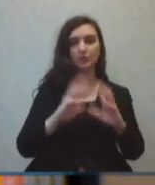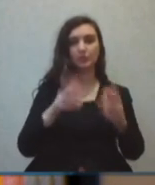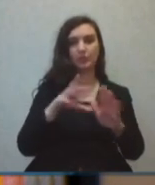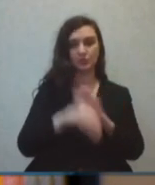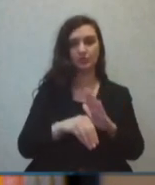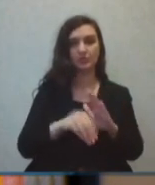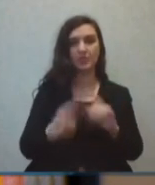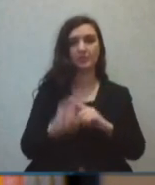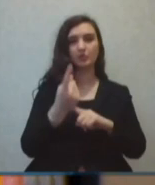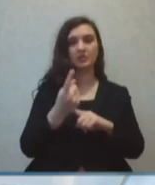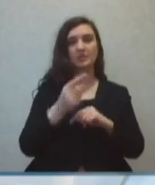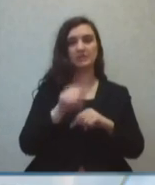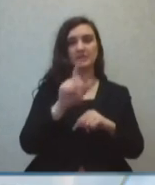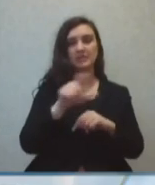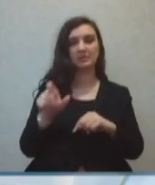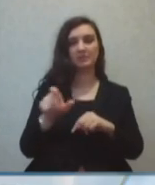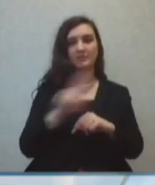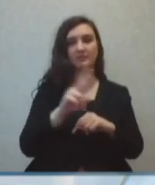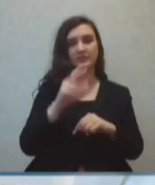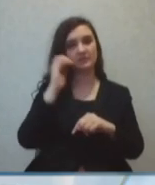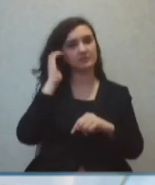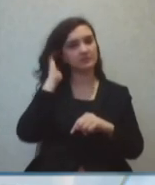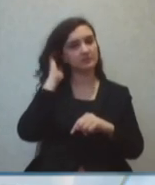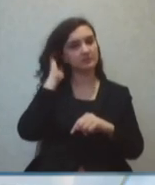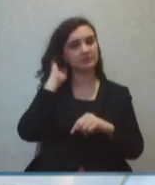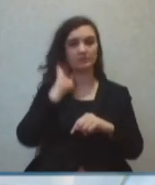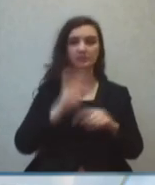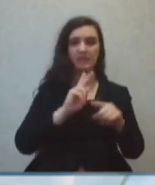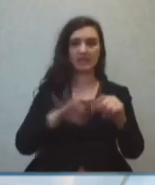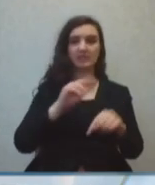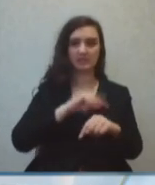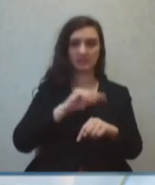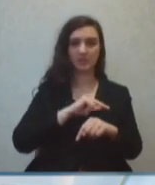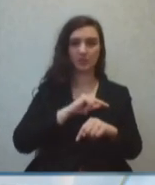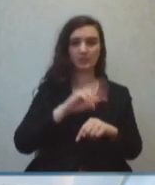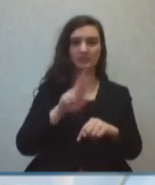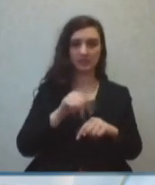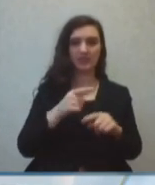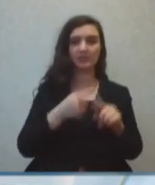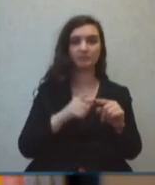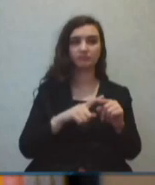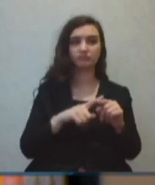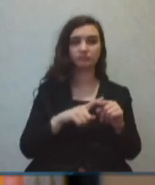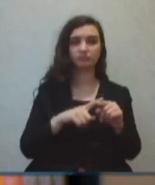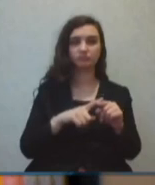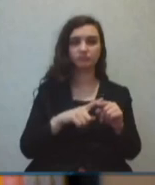მსოფლიოში აღმოჩნდებიან ის ადამიანები, რომლებმაც დაკარგეს სამსახური და გარკვეული